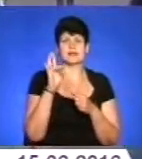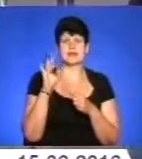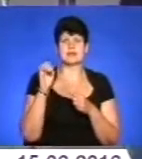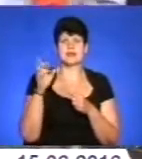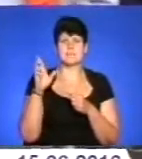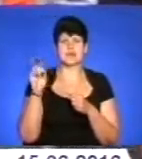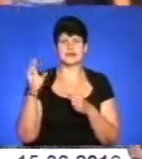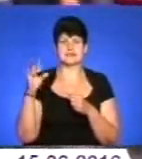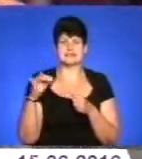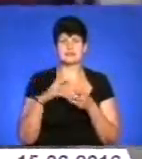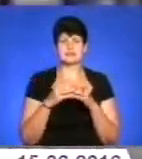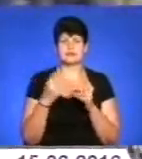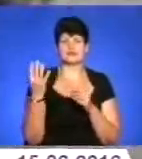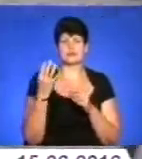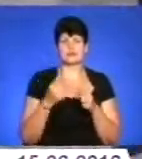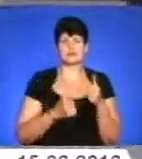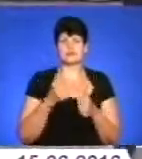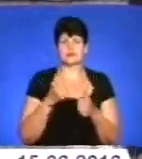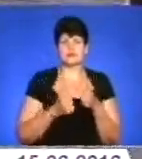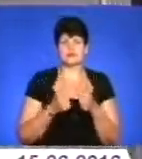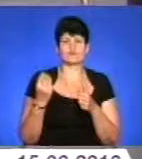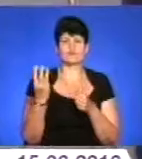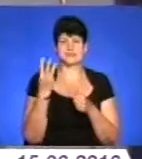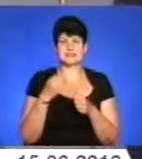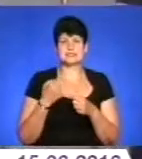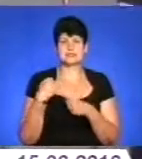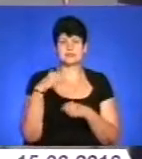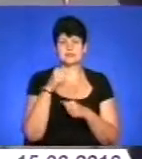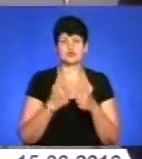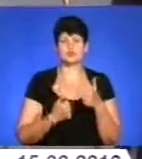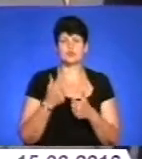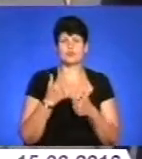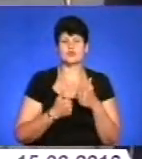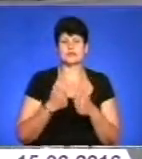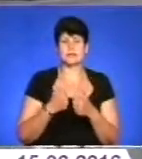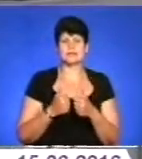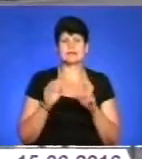за результатами 4 змагань «Динаміади» у трійці лідерів – спортсмени управління служби